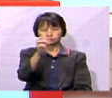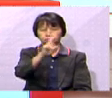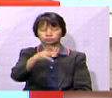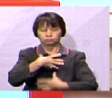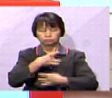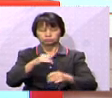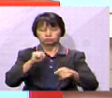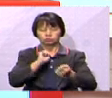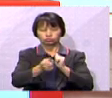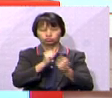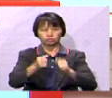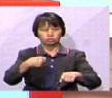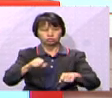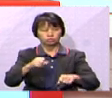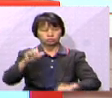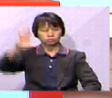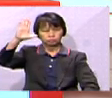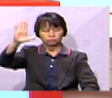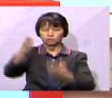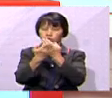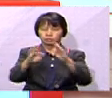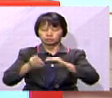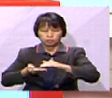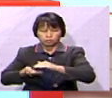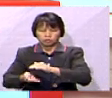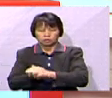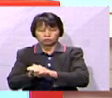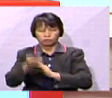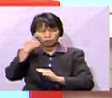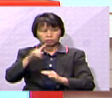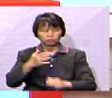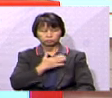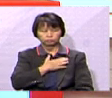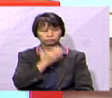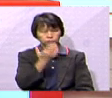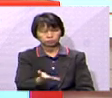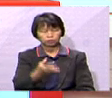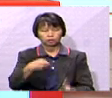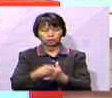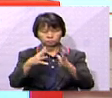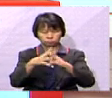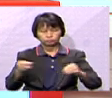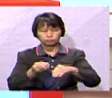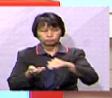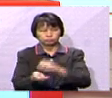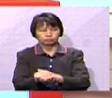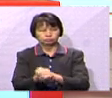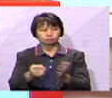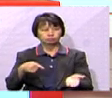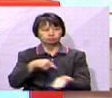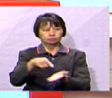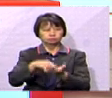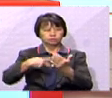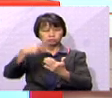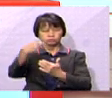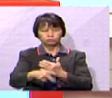Peminat sukan pemotoran telah melafazkan ikrar bebas rasuah bagi menzahirkan komitmen mereka dalam memerangi rasuah. Ini merupakan